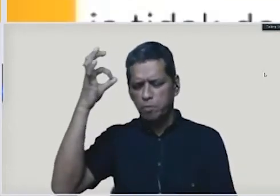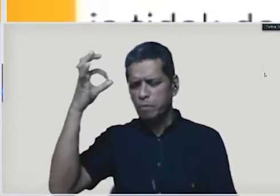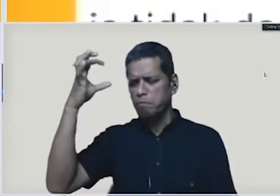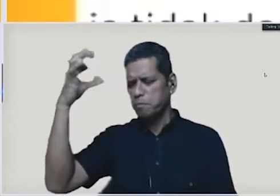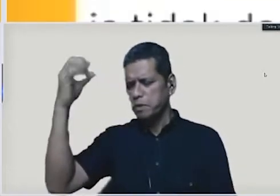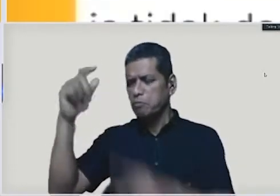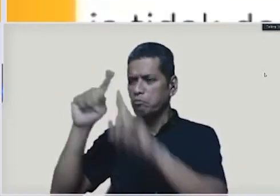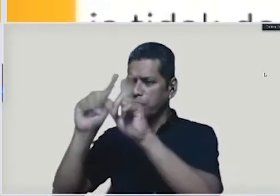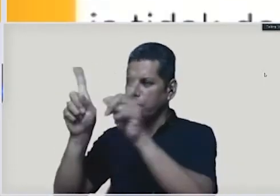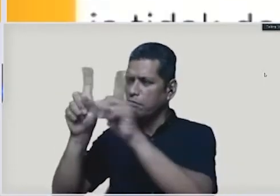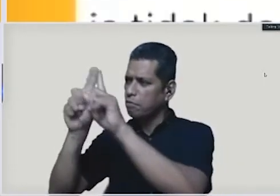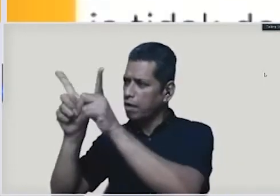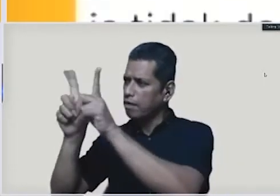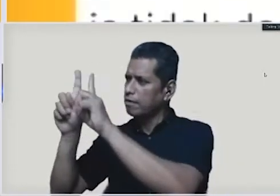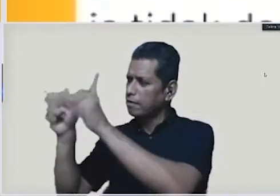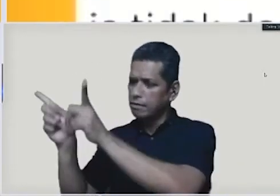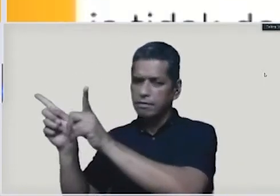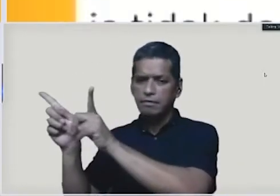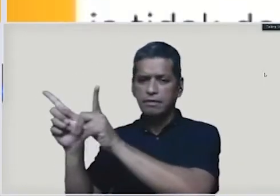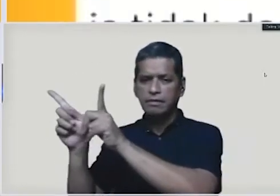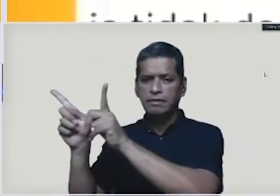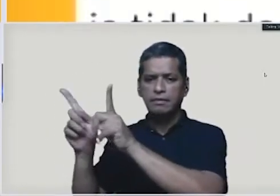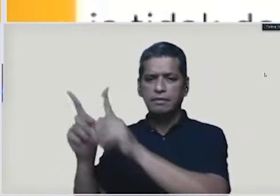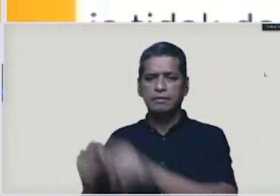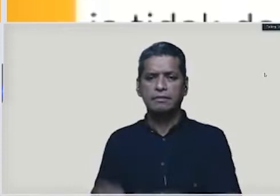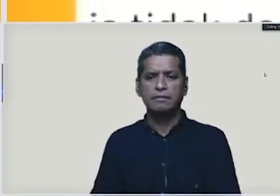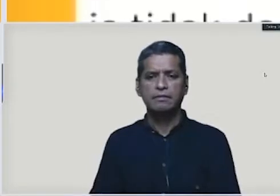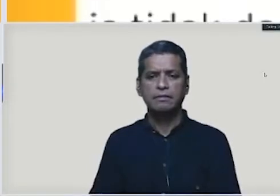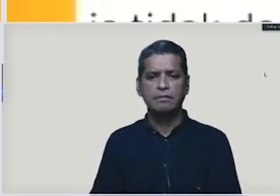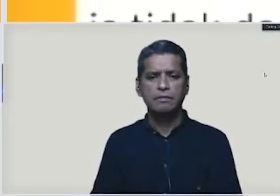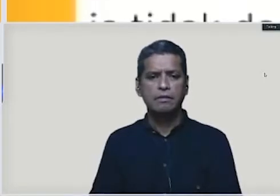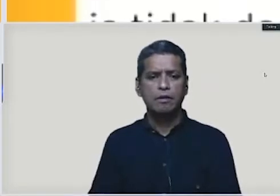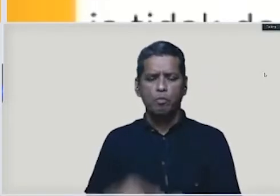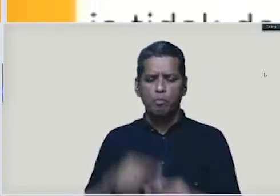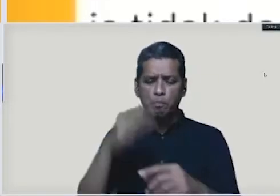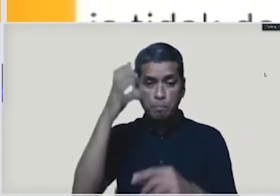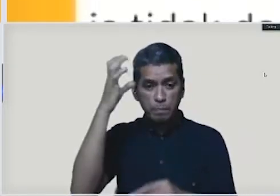mimpi-mimpi ini datang muncul berulang-ulang